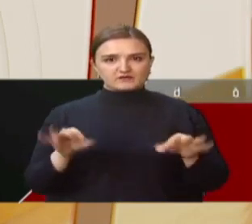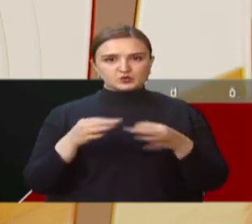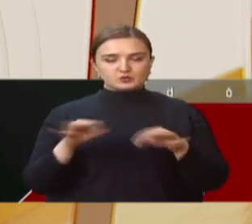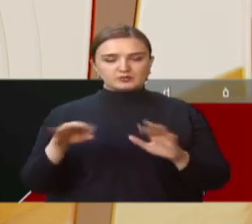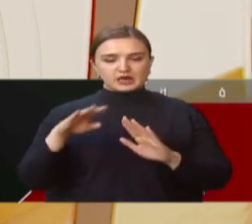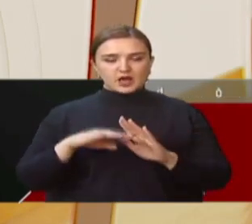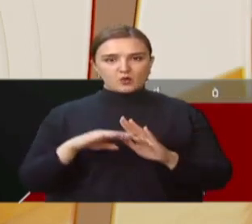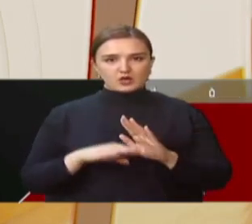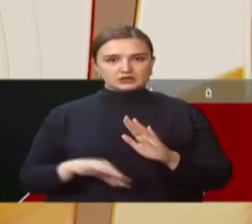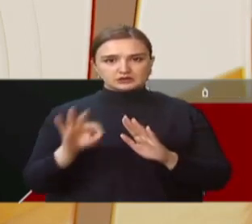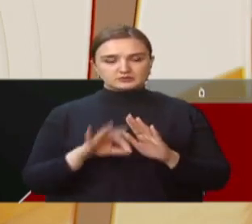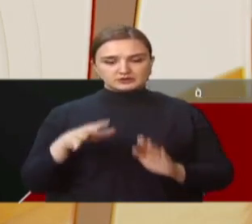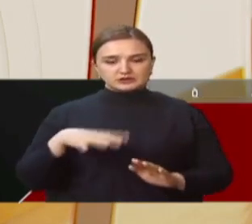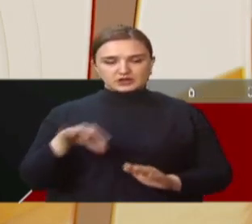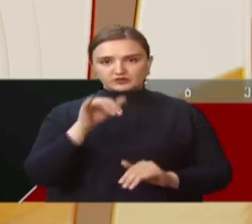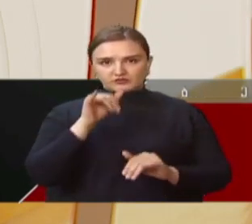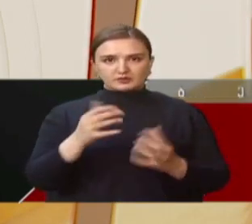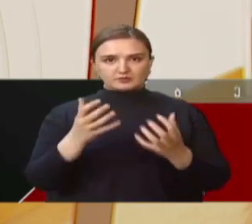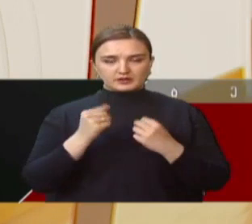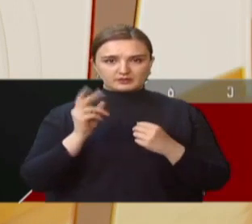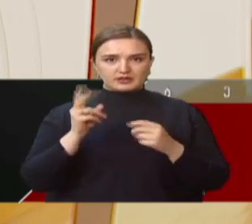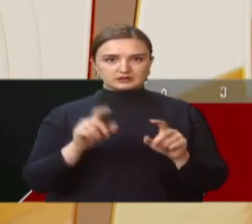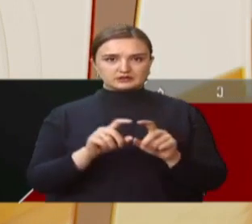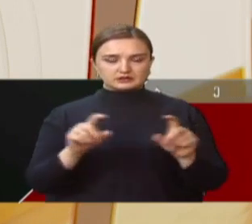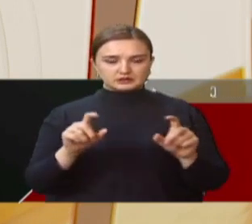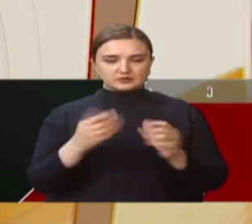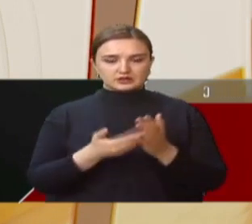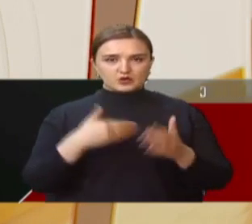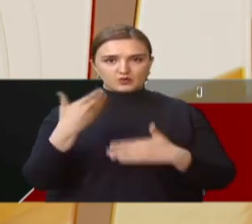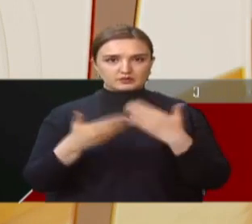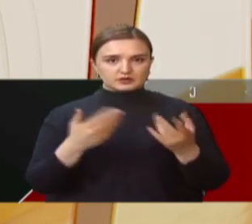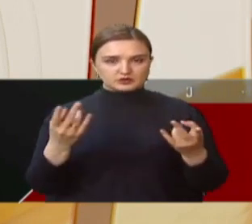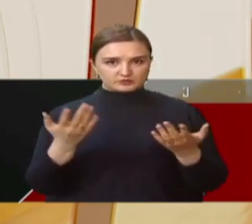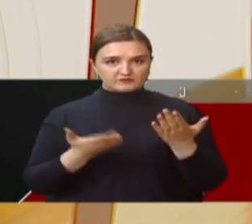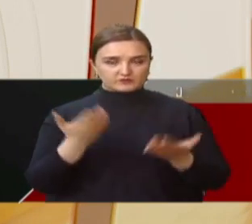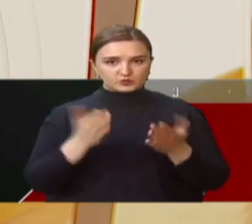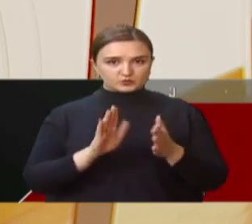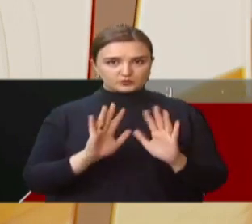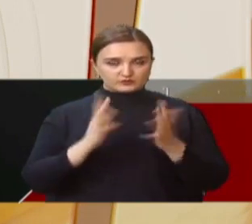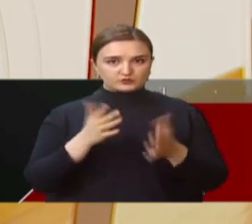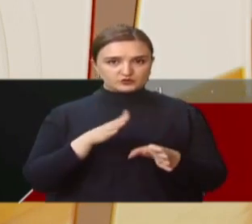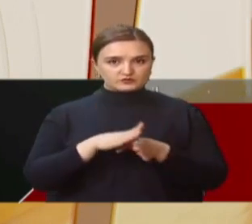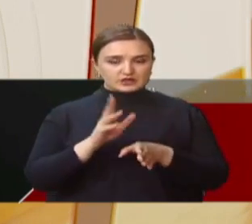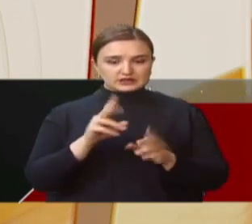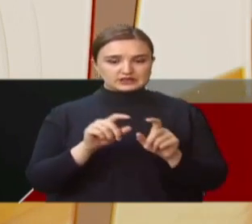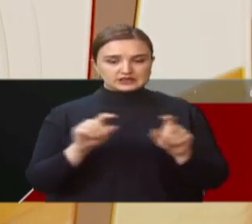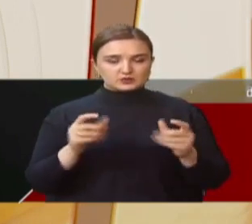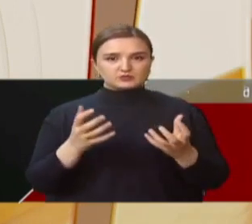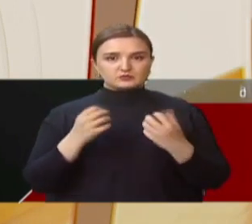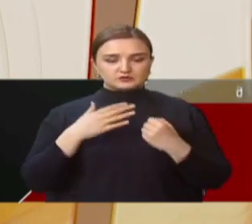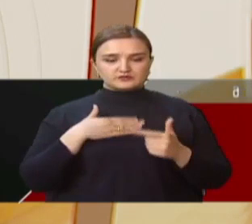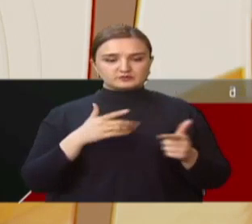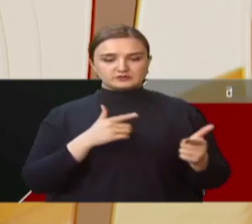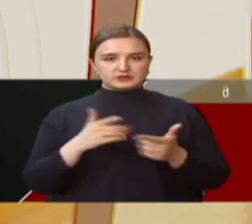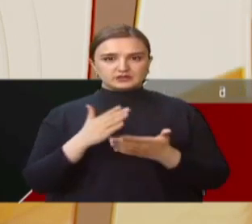თავისუფლების გაუარესების ხარჯზე საქართველოს ვერ მიიღებს კანდიდატის სტატუსს მაგრამ რეკომენდაციებს თუ შევასრულებთ და მივიღებთ კანდიდატის სტატუსს ჩვენ მზადა ვართ ჩვენი